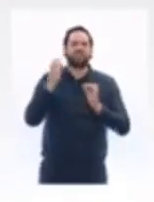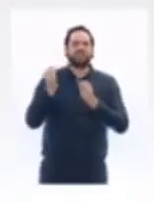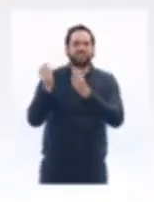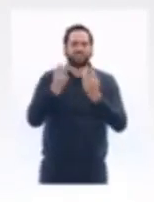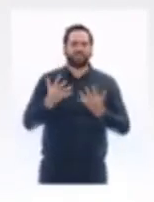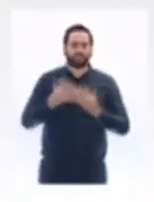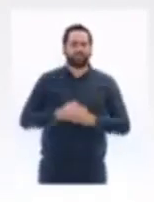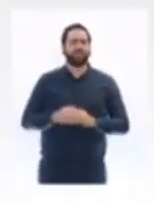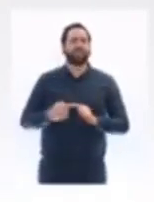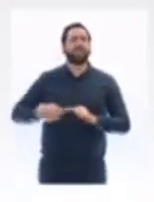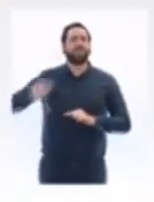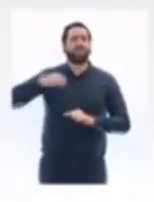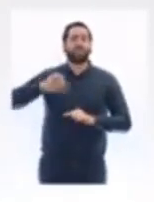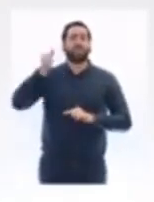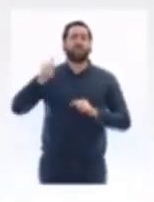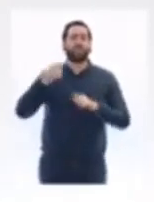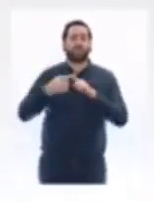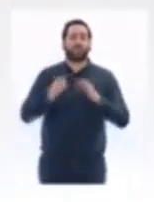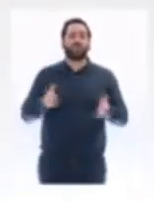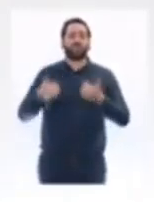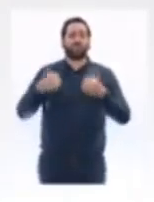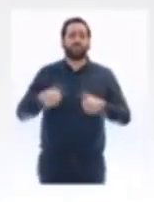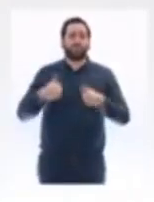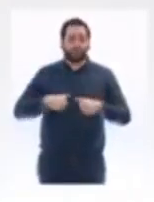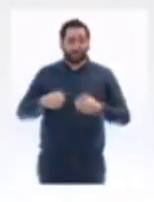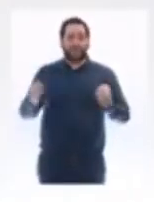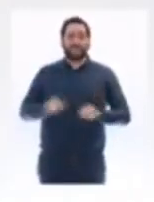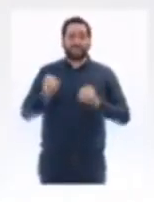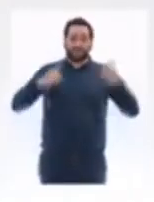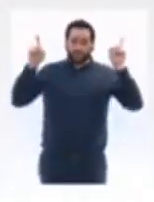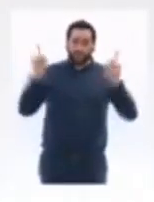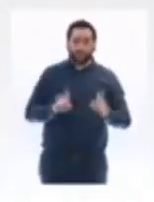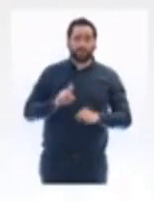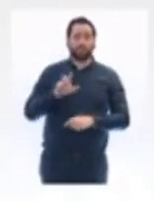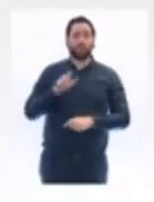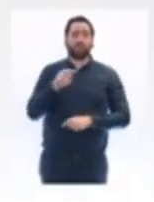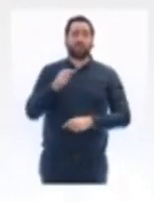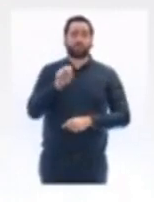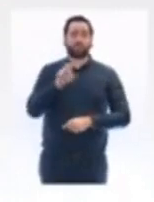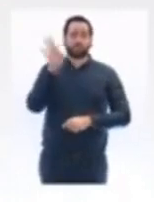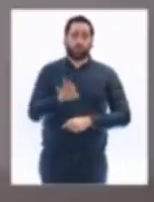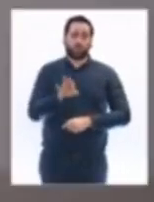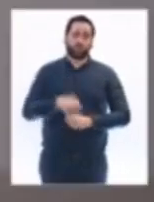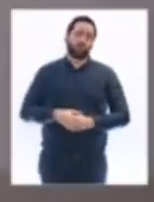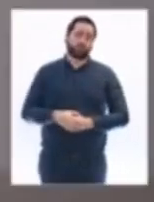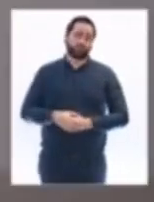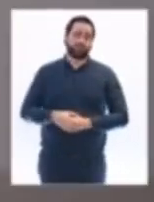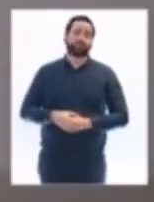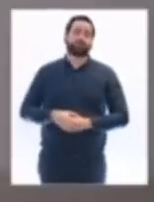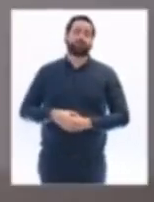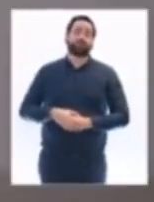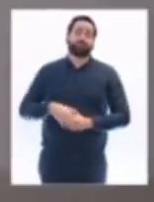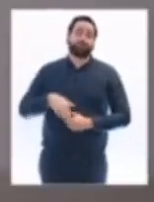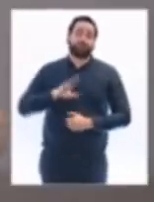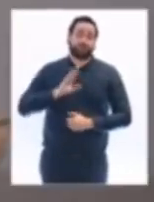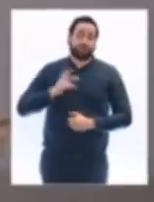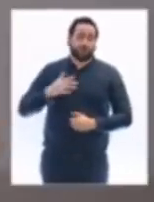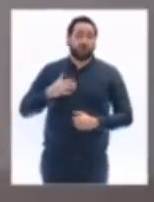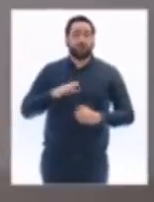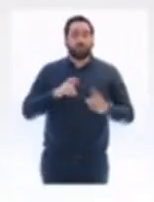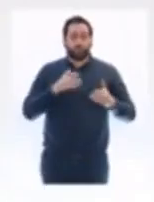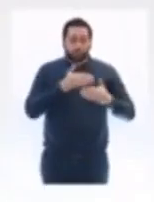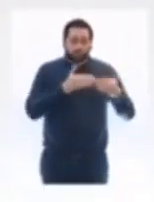maximum. Parce que c'est notre responsabilité, c'est notre stratégie depuis le premier jour de la crise sanitaire. Nous ne changerons pas de stratégie. Mais ça ne veut pas dire